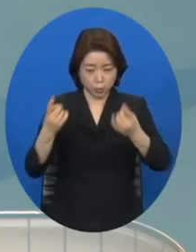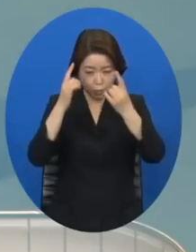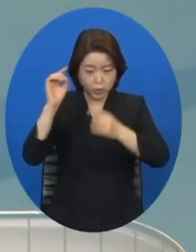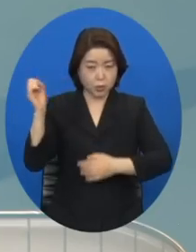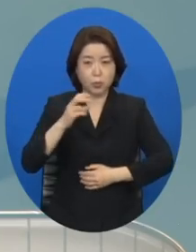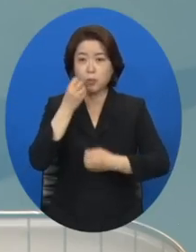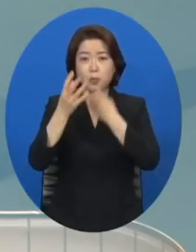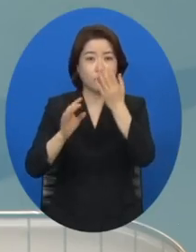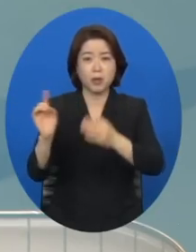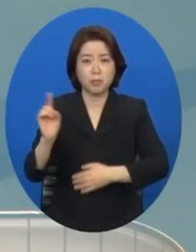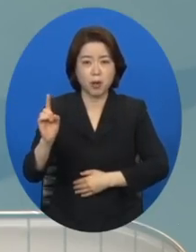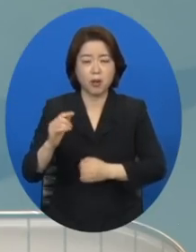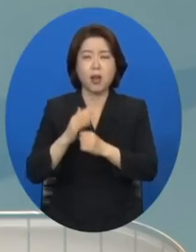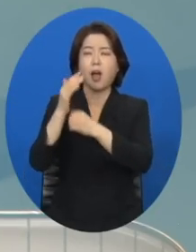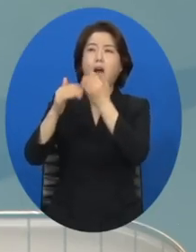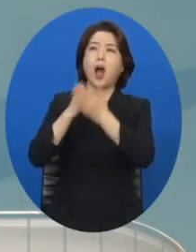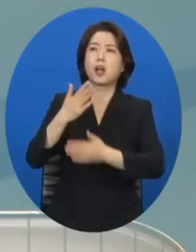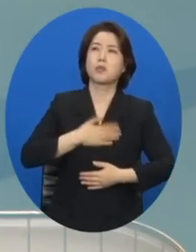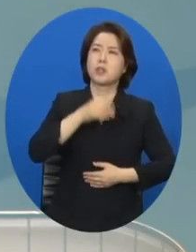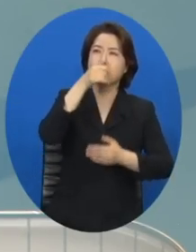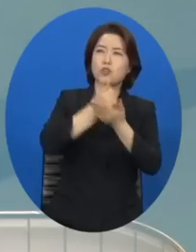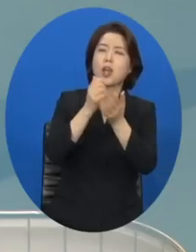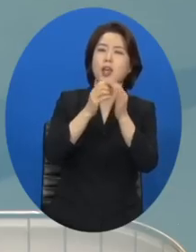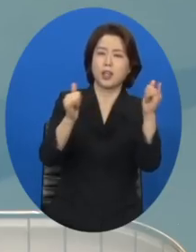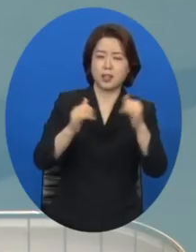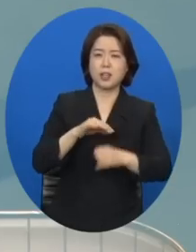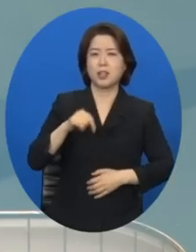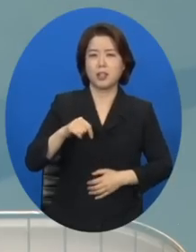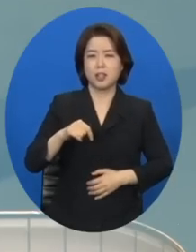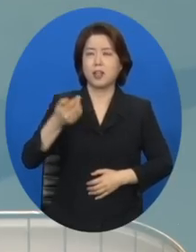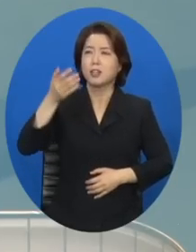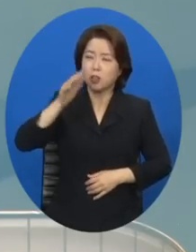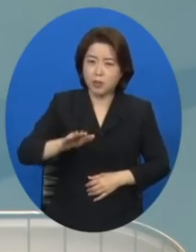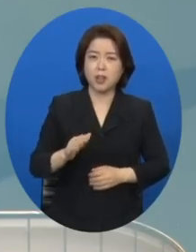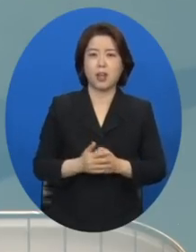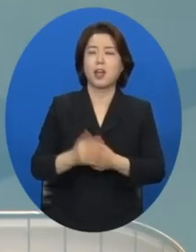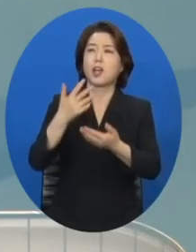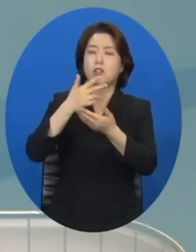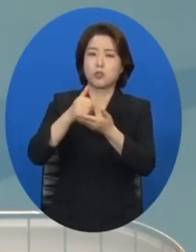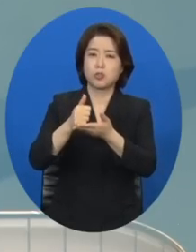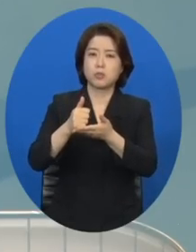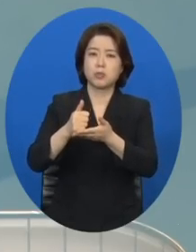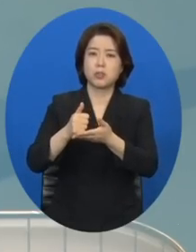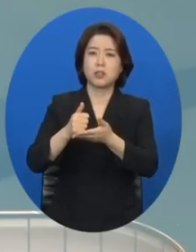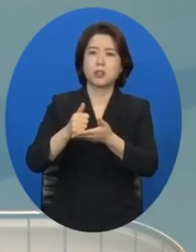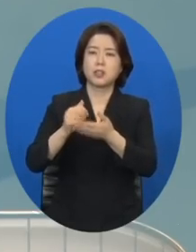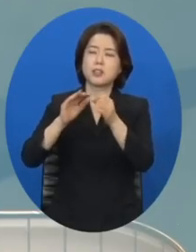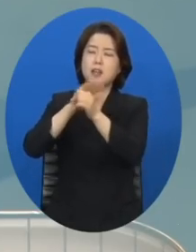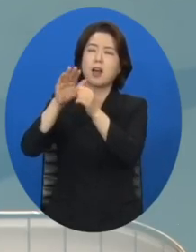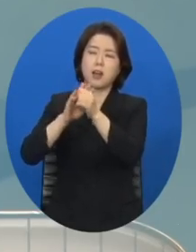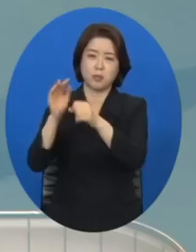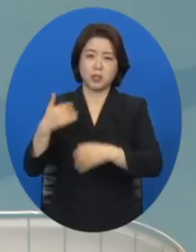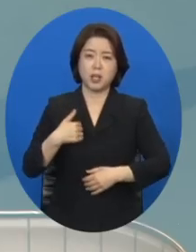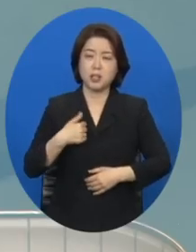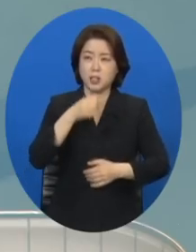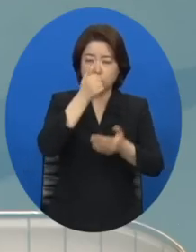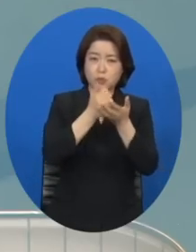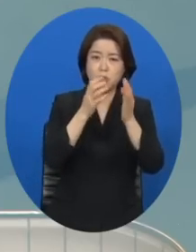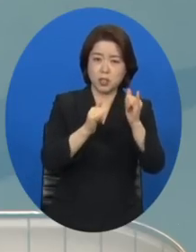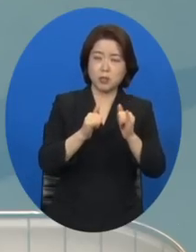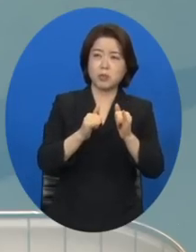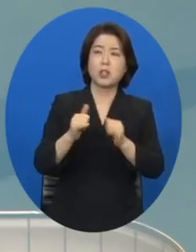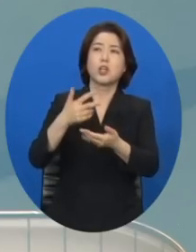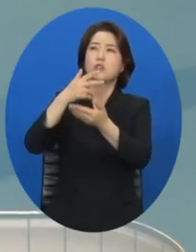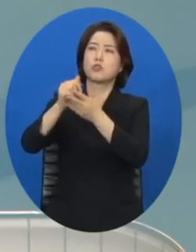나오냐면 하나님이 죄인이이 죄인이 그런데 주님을 사랑합니다이 죄인이 주님을